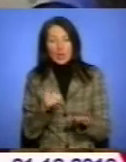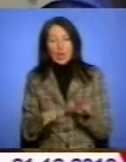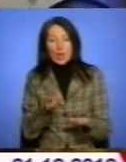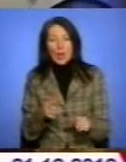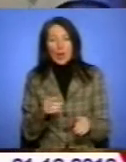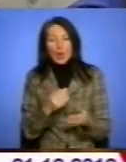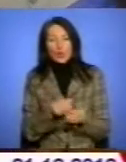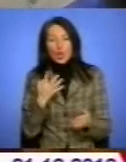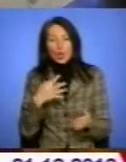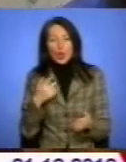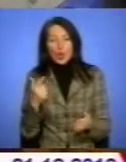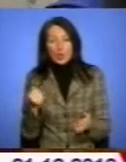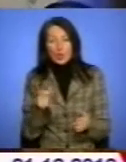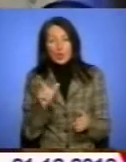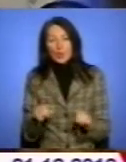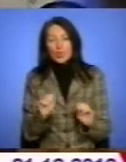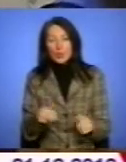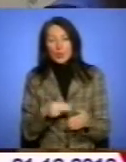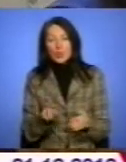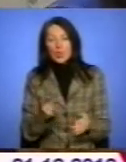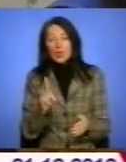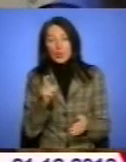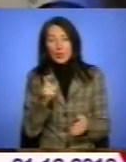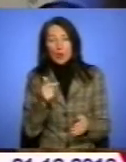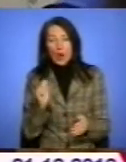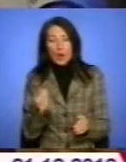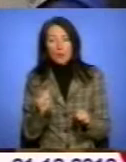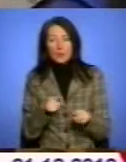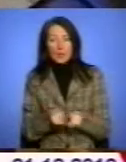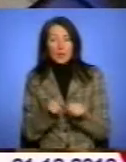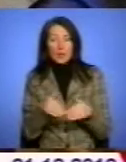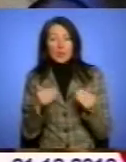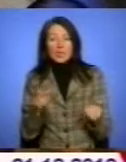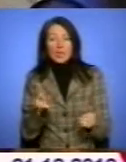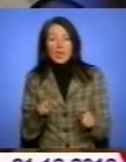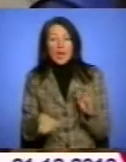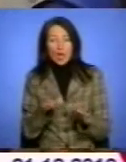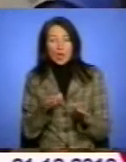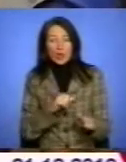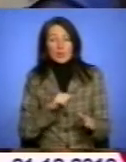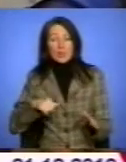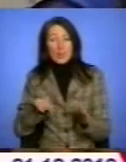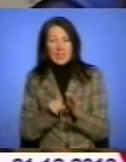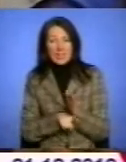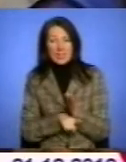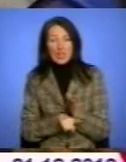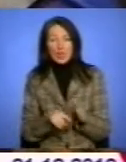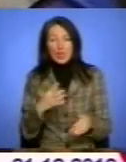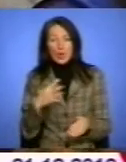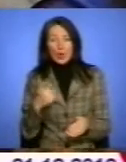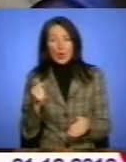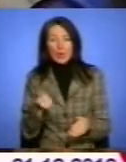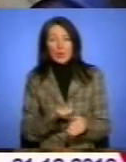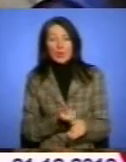гривень. Людина може придбати як 100 грам, так і більше, ніж кілограм. Самий дешевший – 40 гривень, а